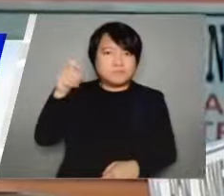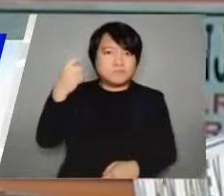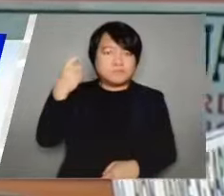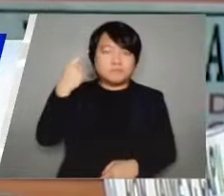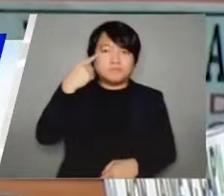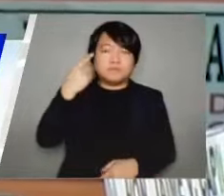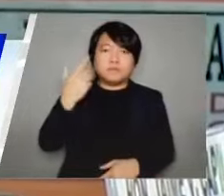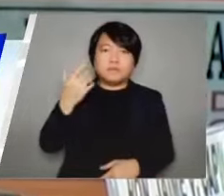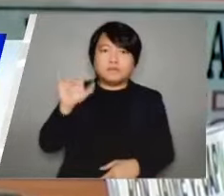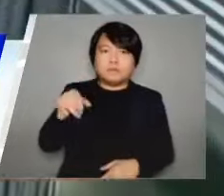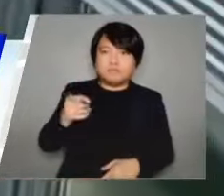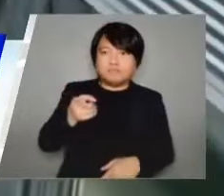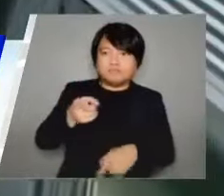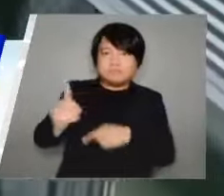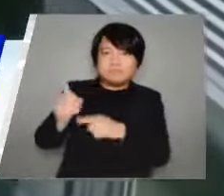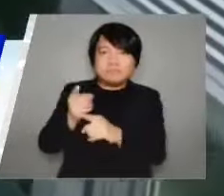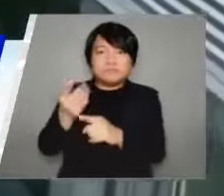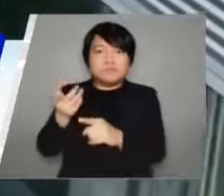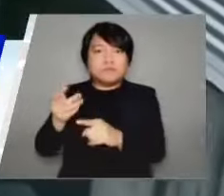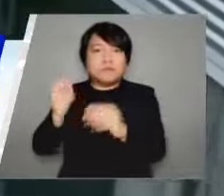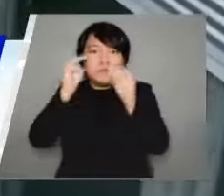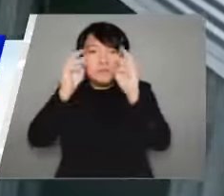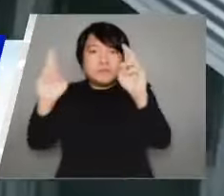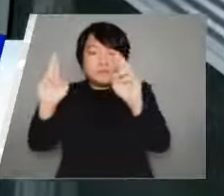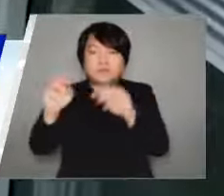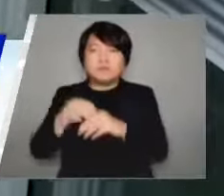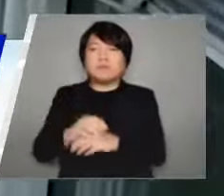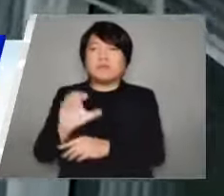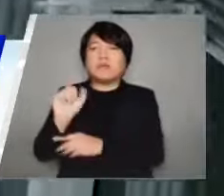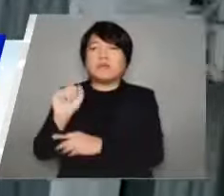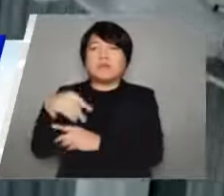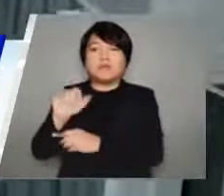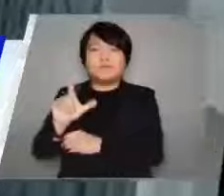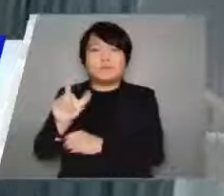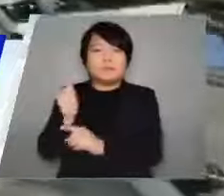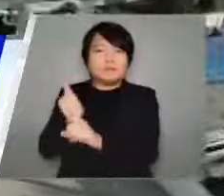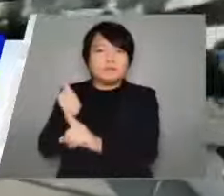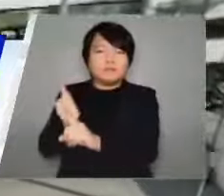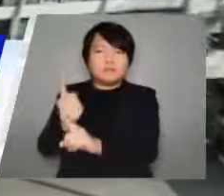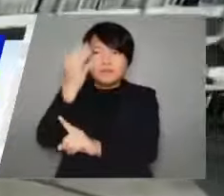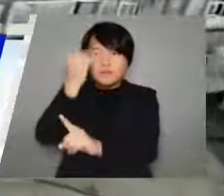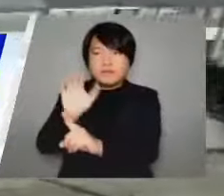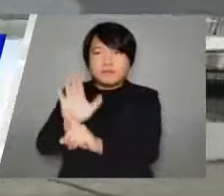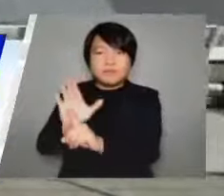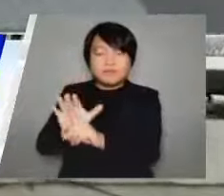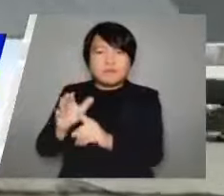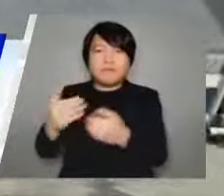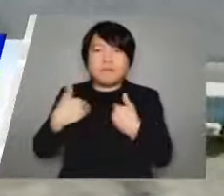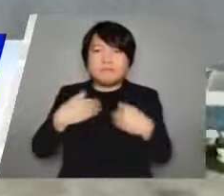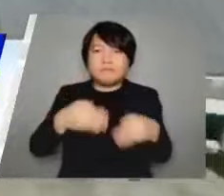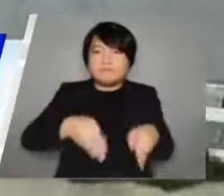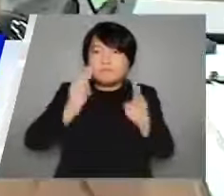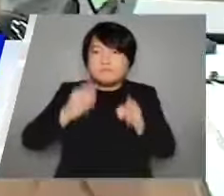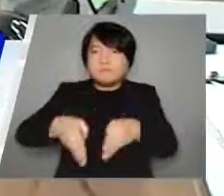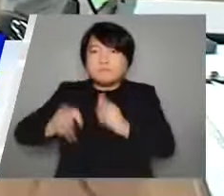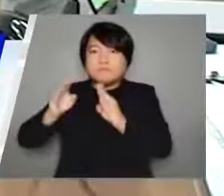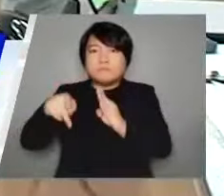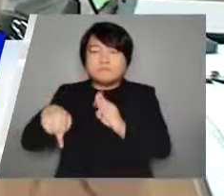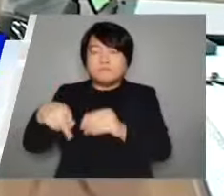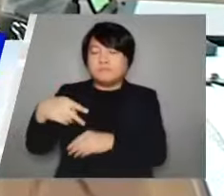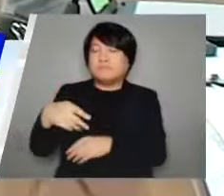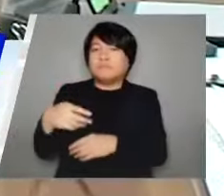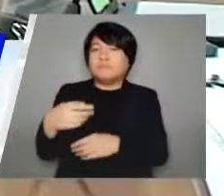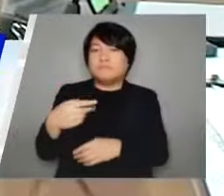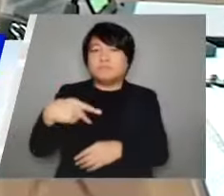Mayor Jaime Capil. Kaugnay ng illegal na Pogo Hub sa bayan ng Porac na ni-raid ng mga otoridad noong June 4. Lumabas